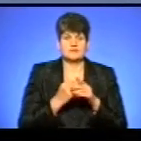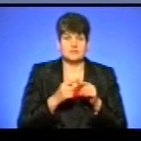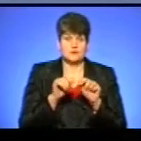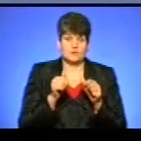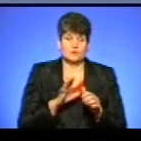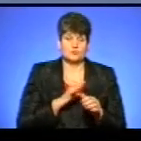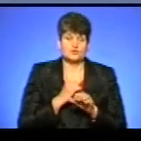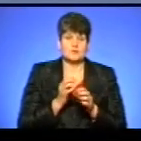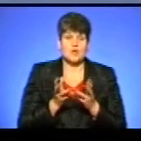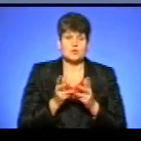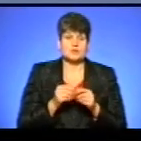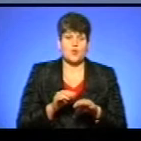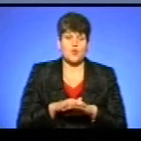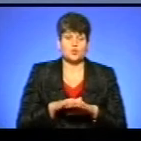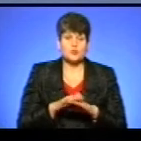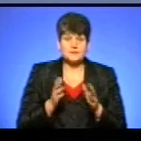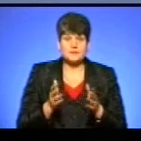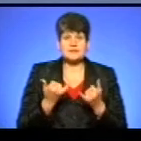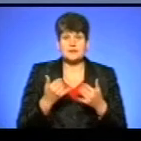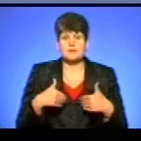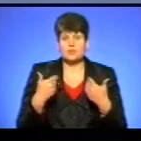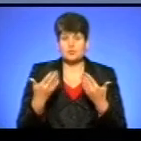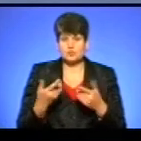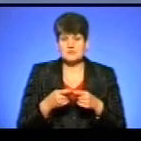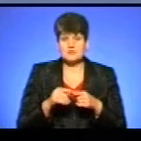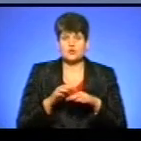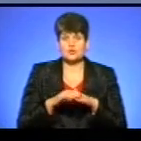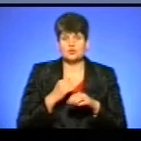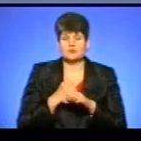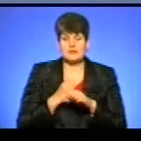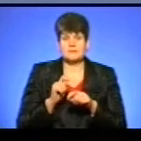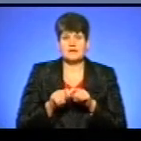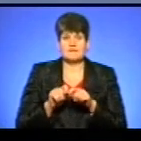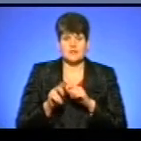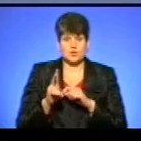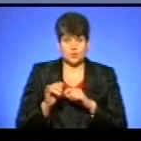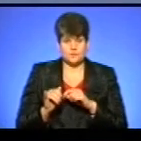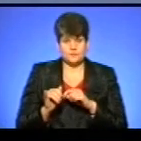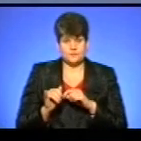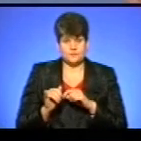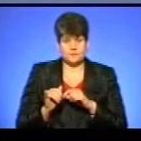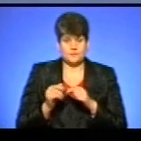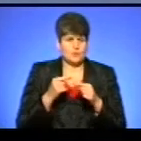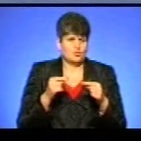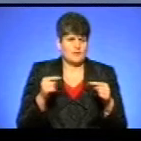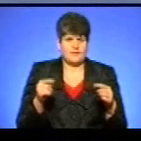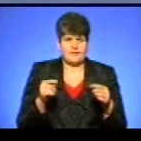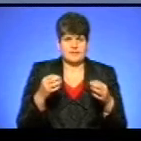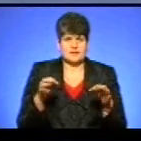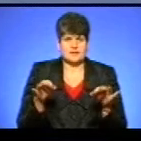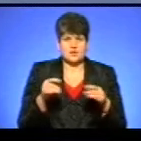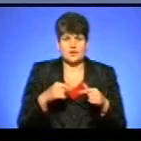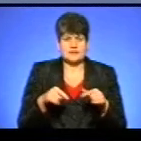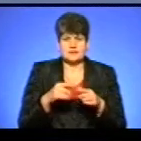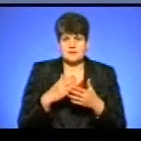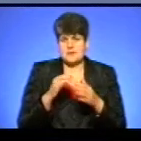зроблений розрахунок. Зараз ми запропонуємо, щоб ці розрахунки зробили перевірку. Будь-яка незалежна організація, яка має право